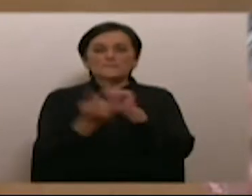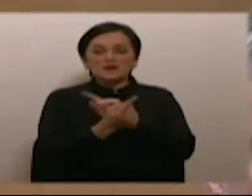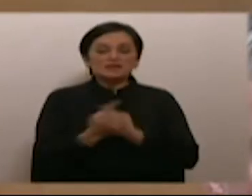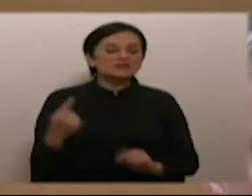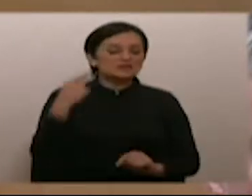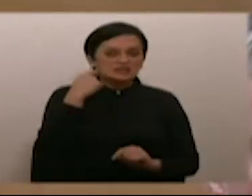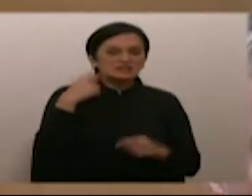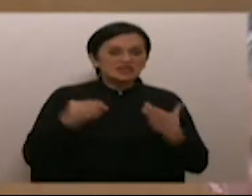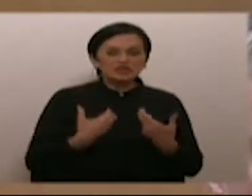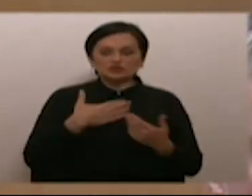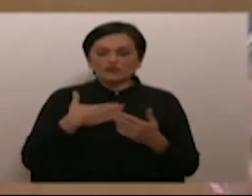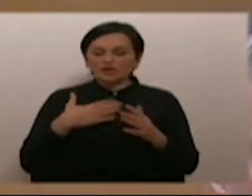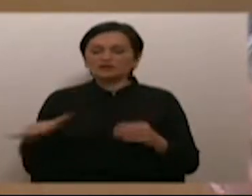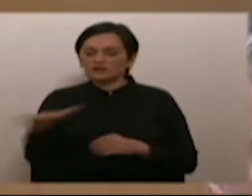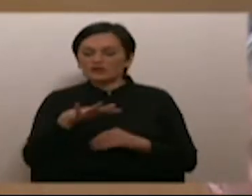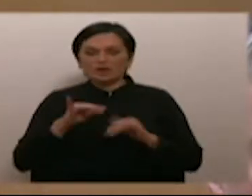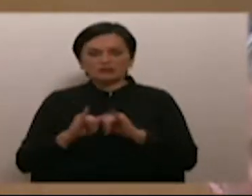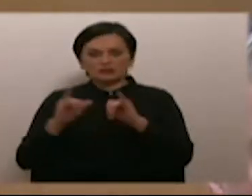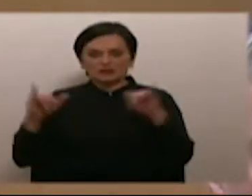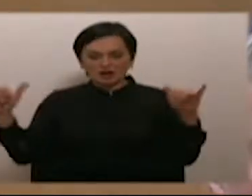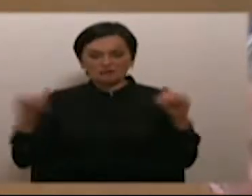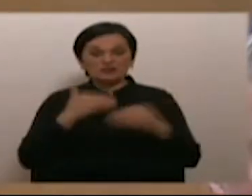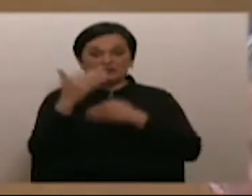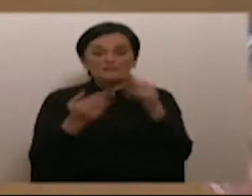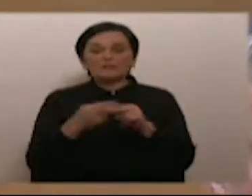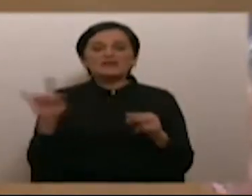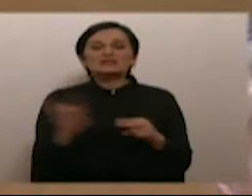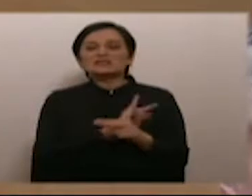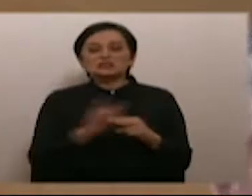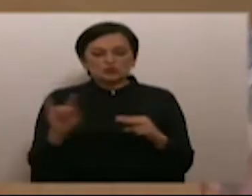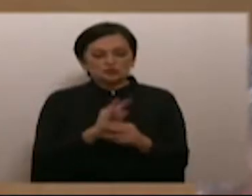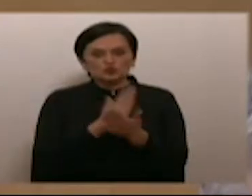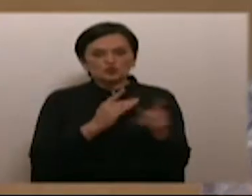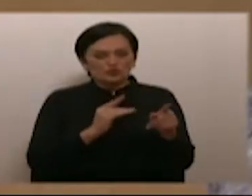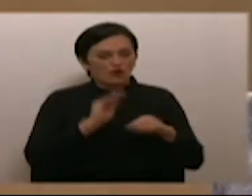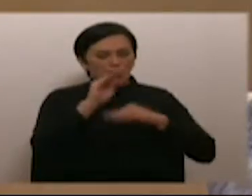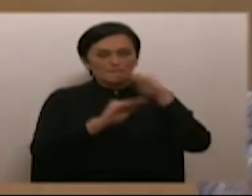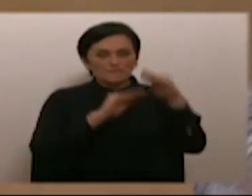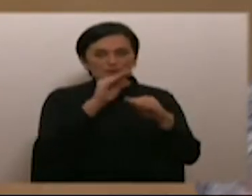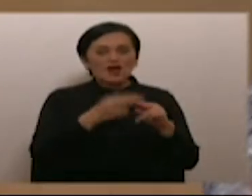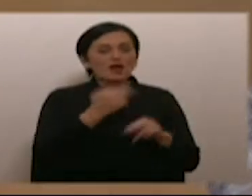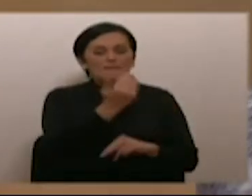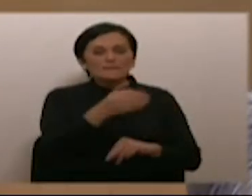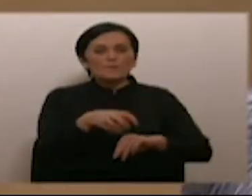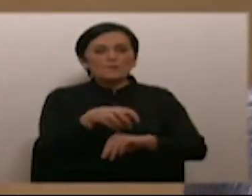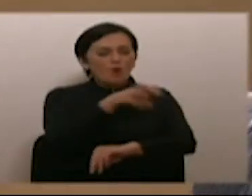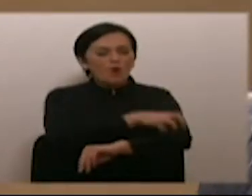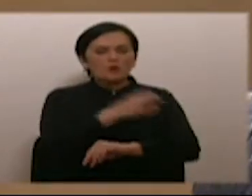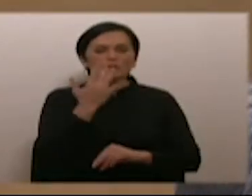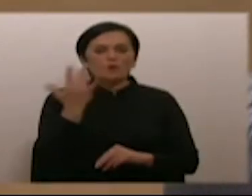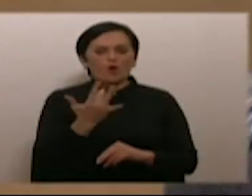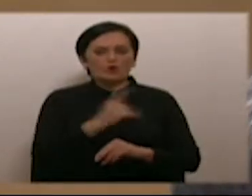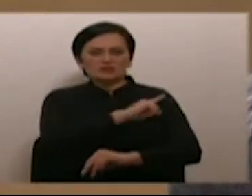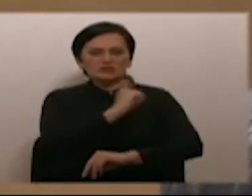ქვეყნის განვითარება და წარმატება. რაც არის სიცრუეზე აგებული და ჩვენისით რო ეს პოლიტიკური ძალა არის მთლიანად სიცრუეზე აგებული, არის განწერული,